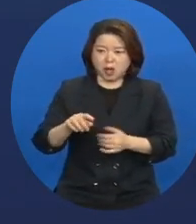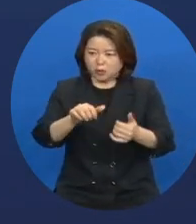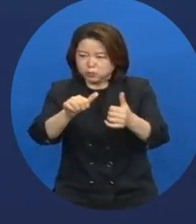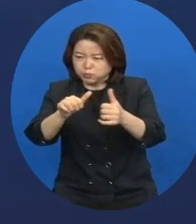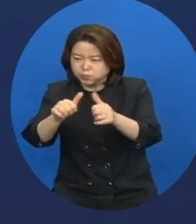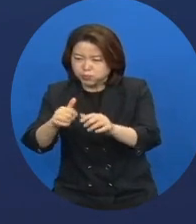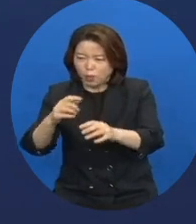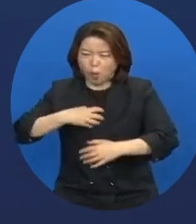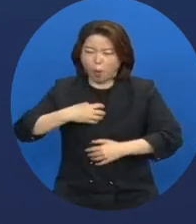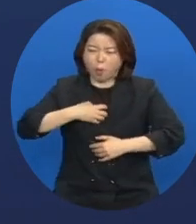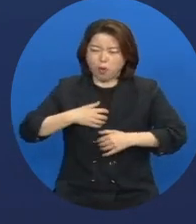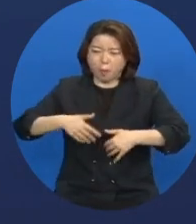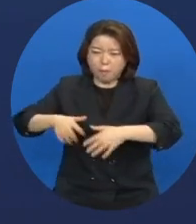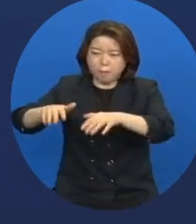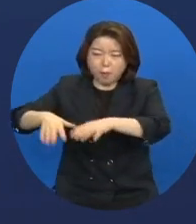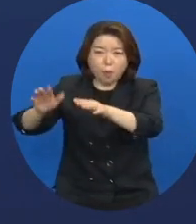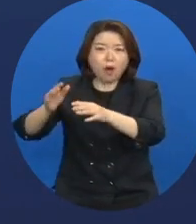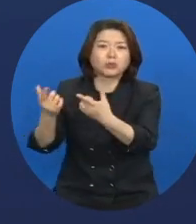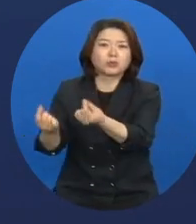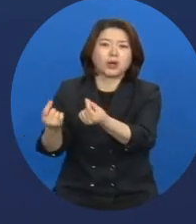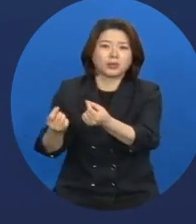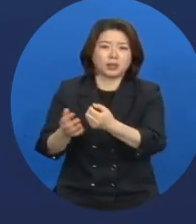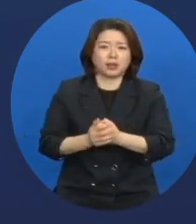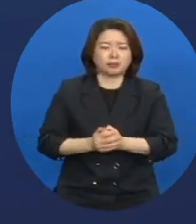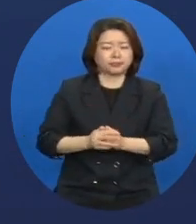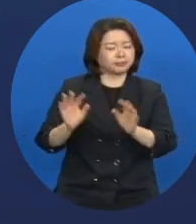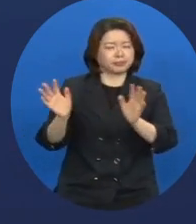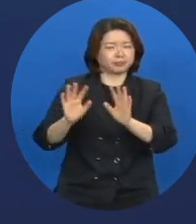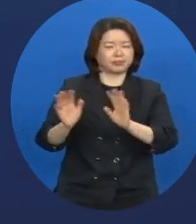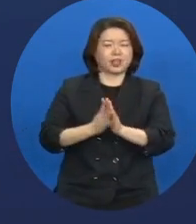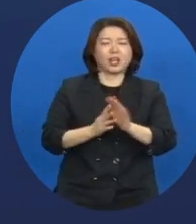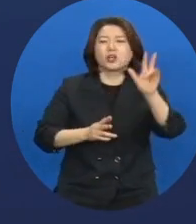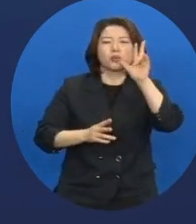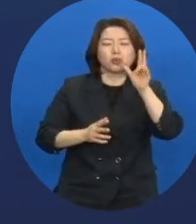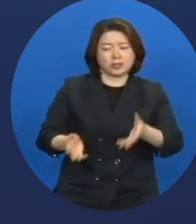격이죠. 그런데 여호수아는 선동을 한 게 아닙니다.